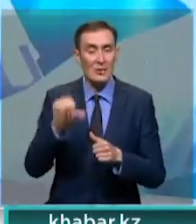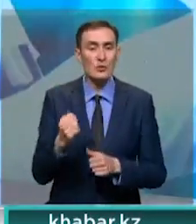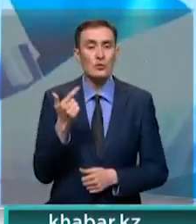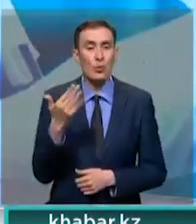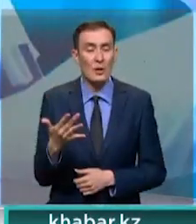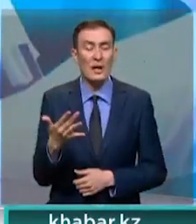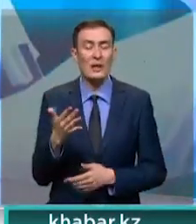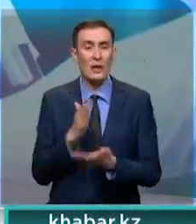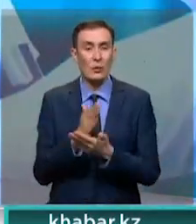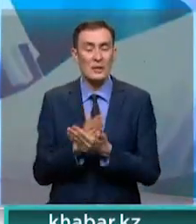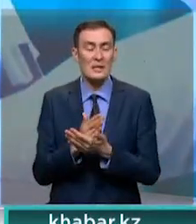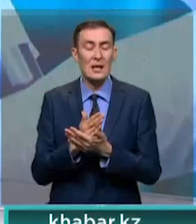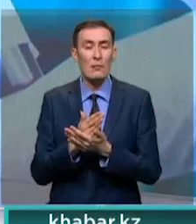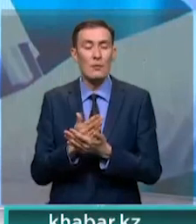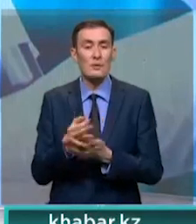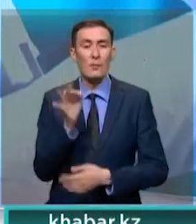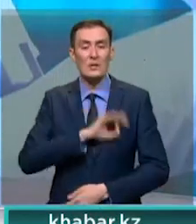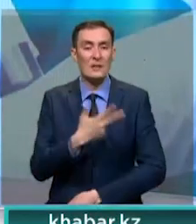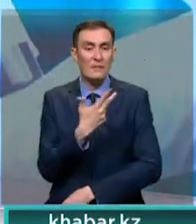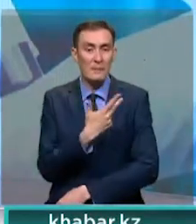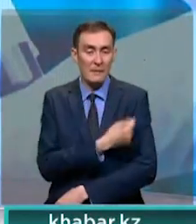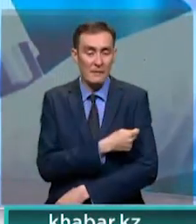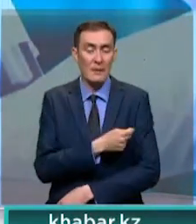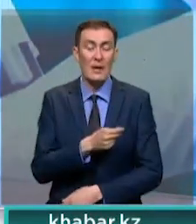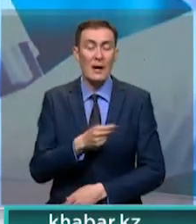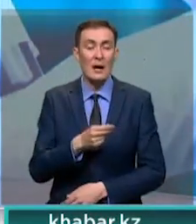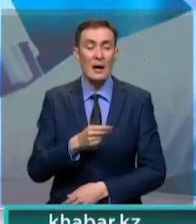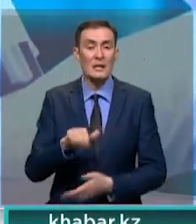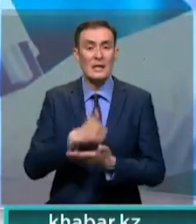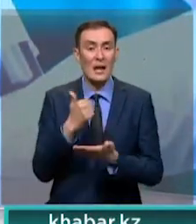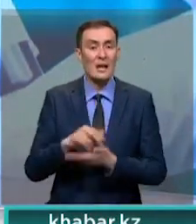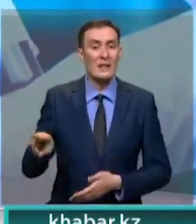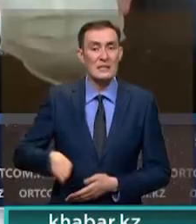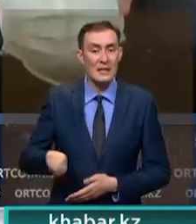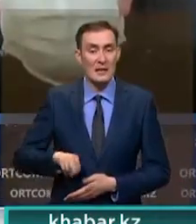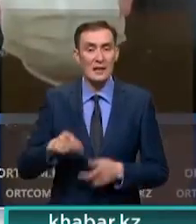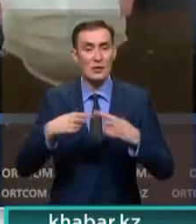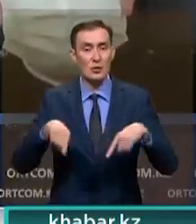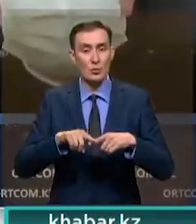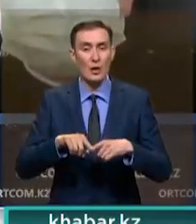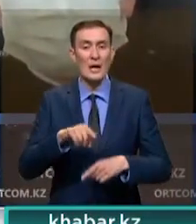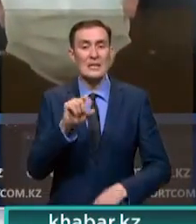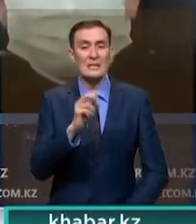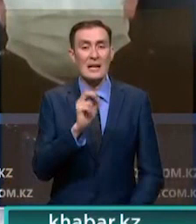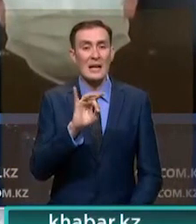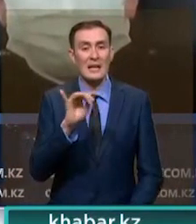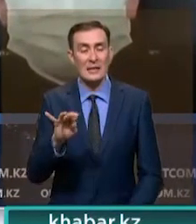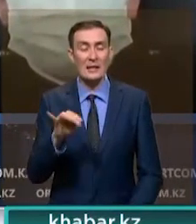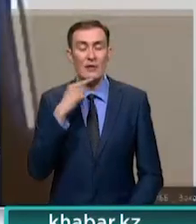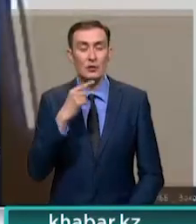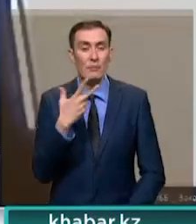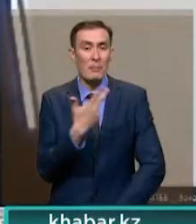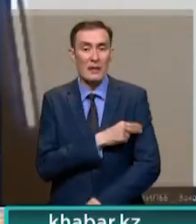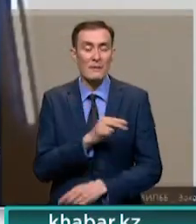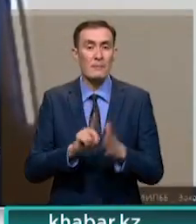сколько держатся антитела после прививки Казвака. По информации гендиректора научно-исследовательского института Кунсулу Закарии, препарат на